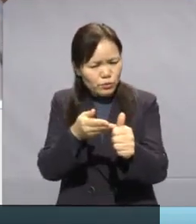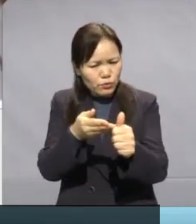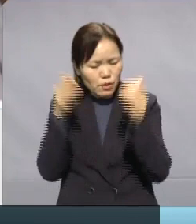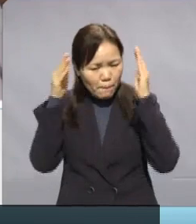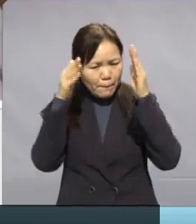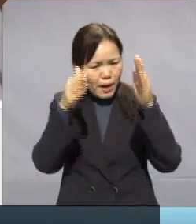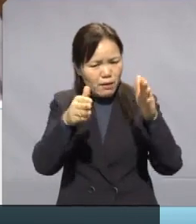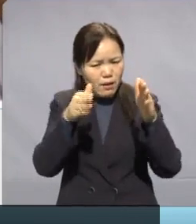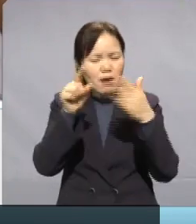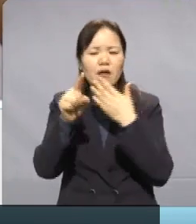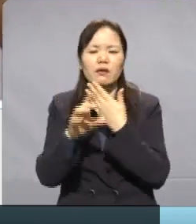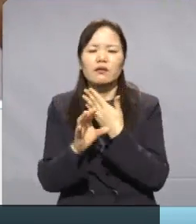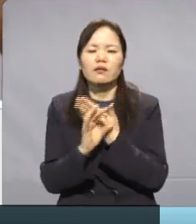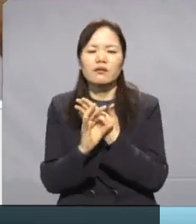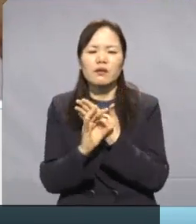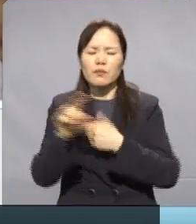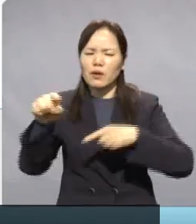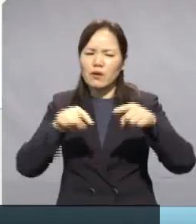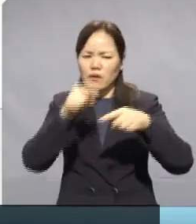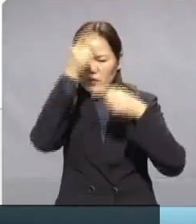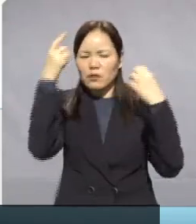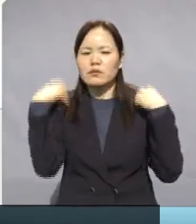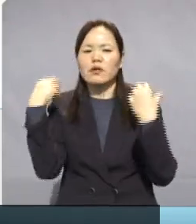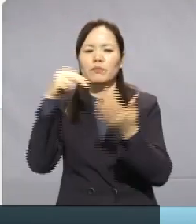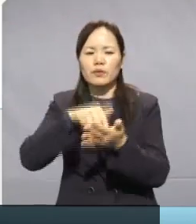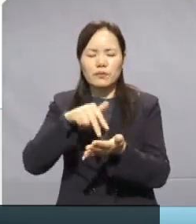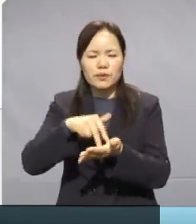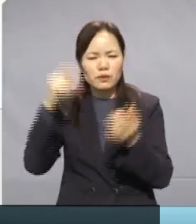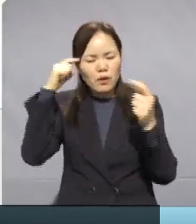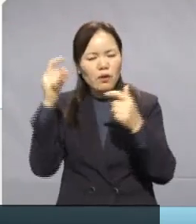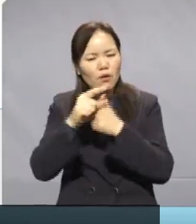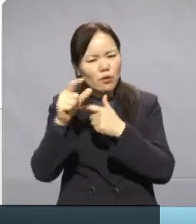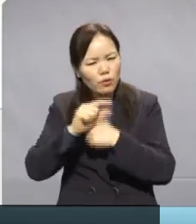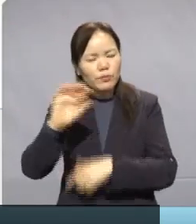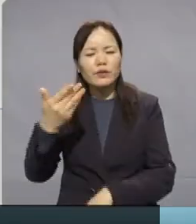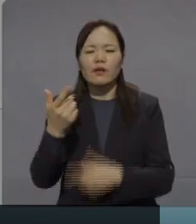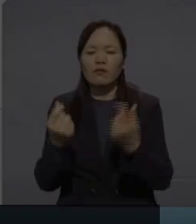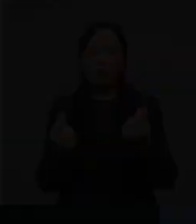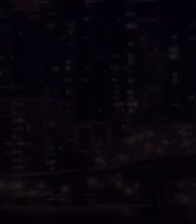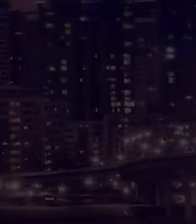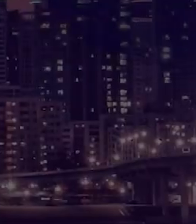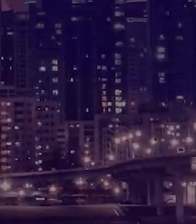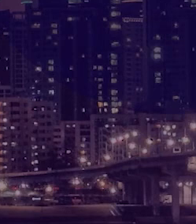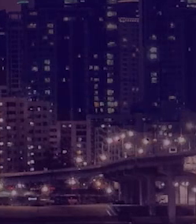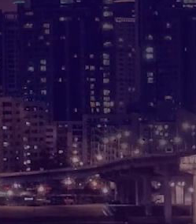그것은 뭐 정책 당국에서는 큰 고민으로 생각할 수 있다고 보여집니다. 네,